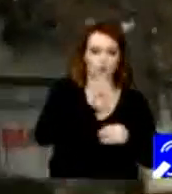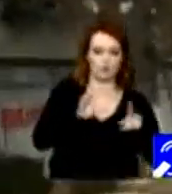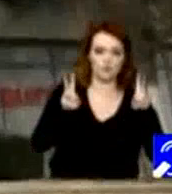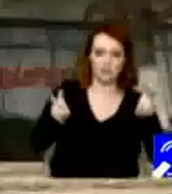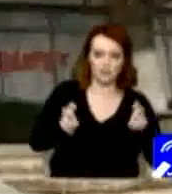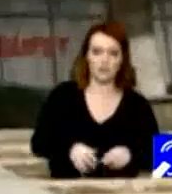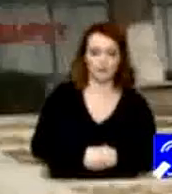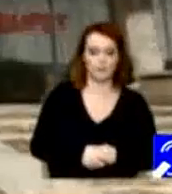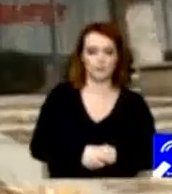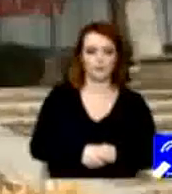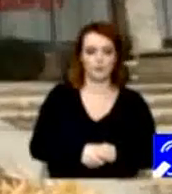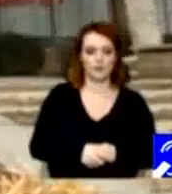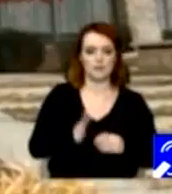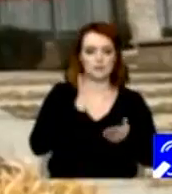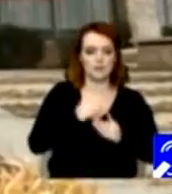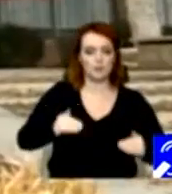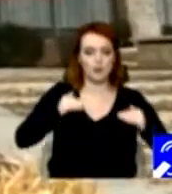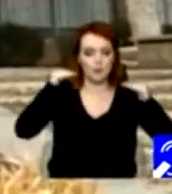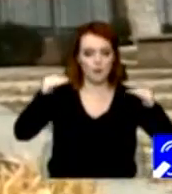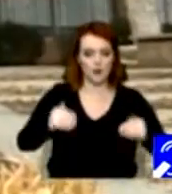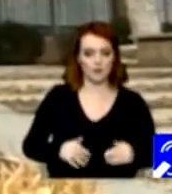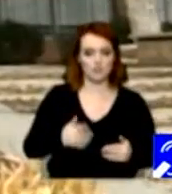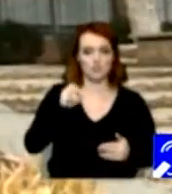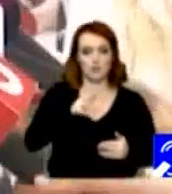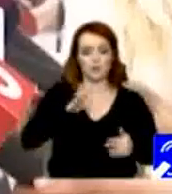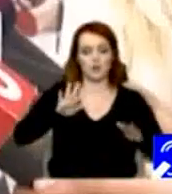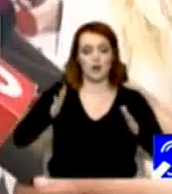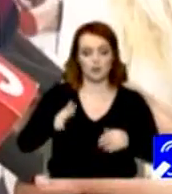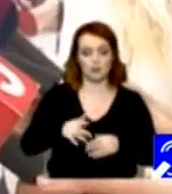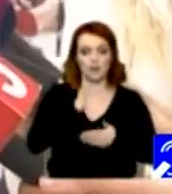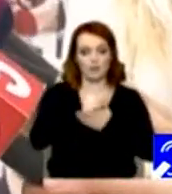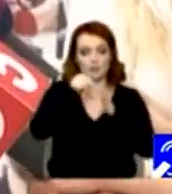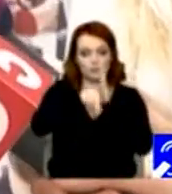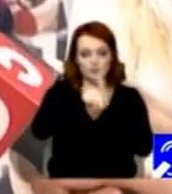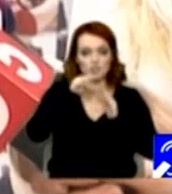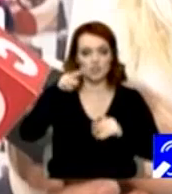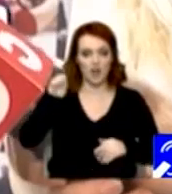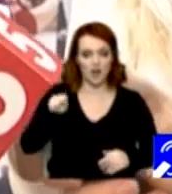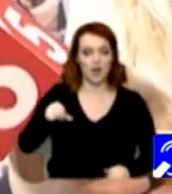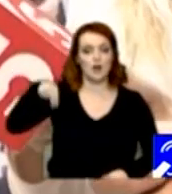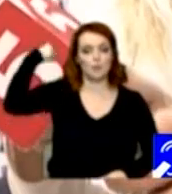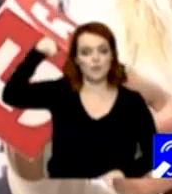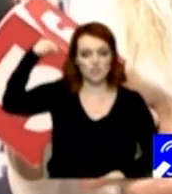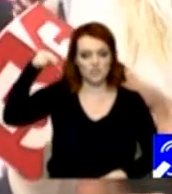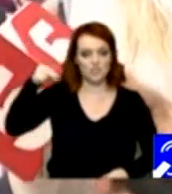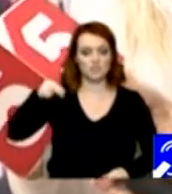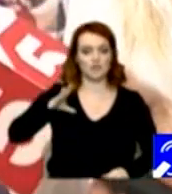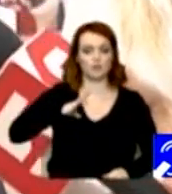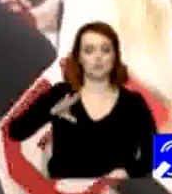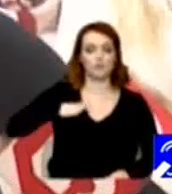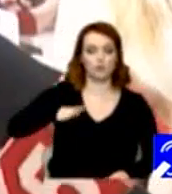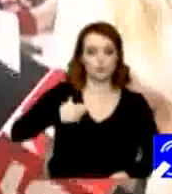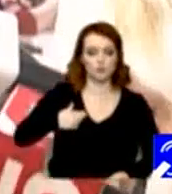subordonării sunt mai mari decât în cazul în care avem un ceea în care președintele este fost